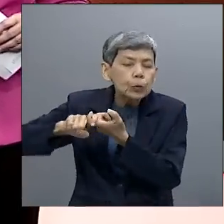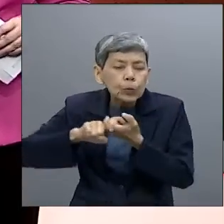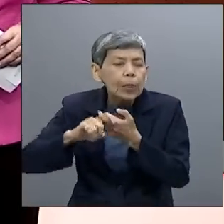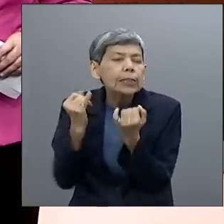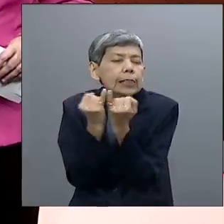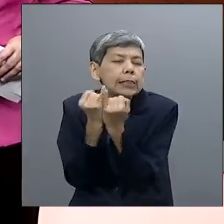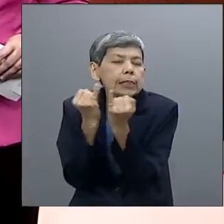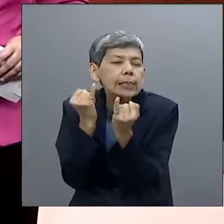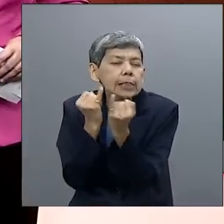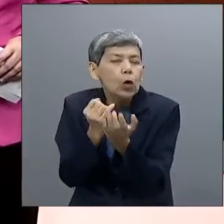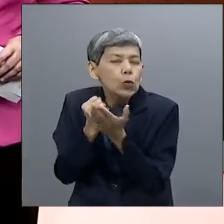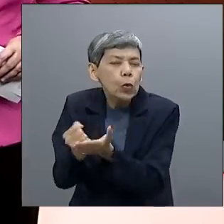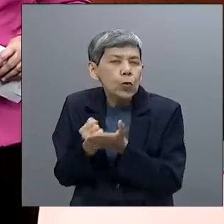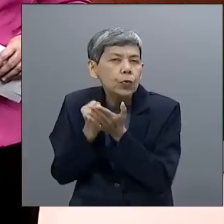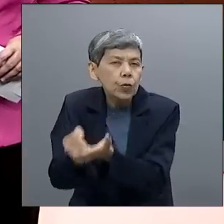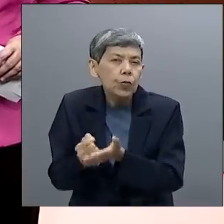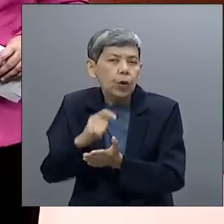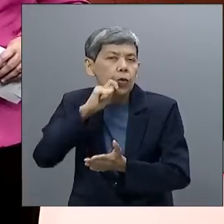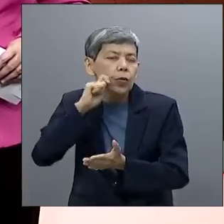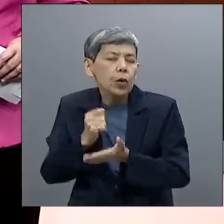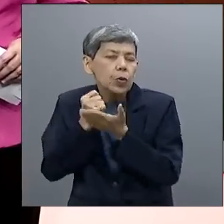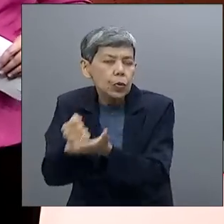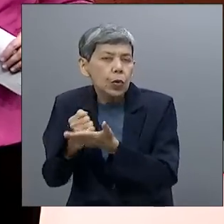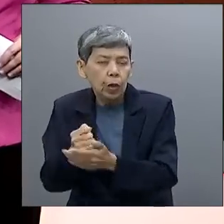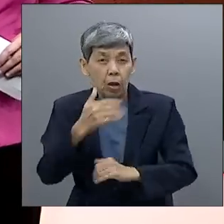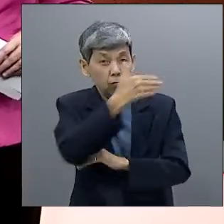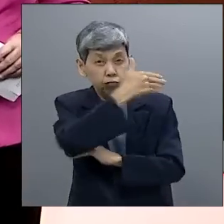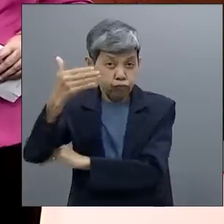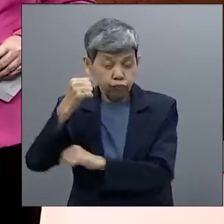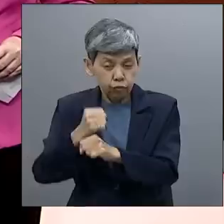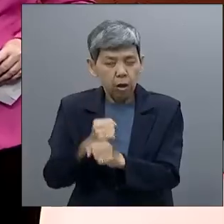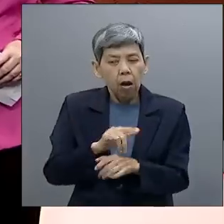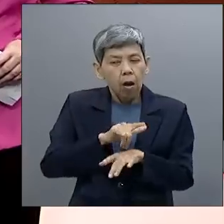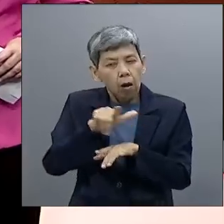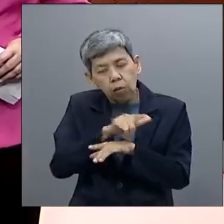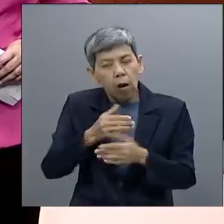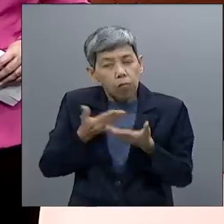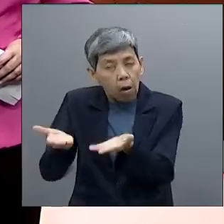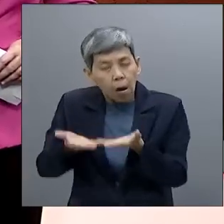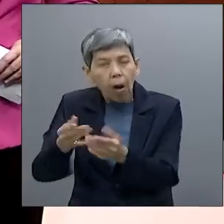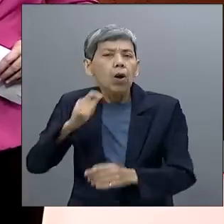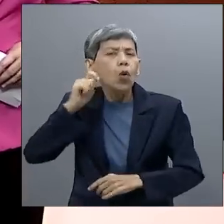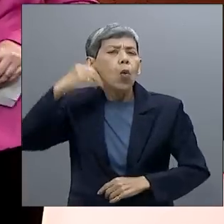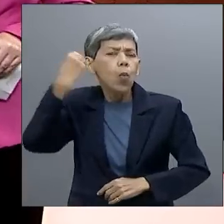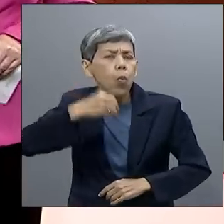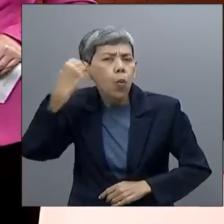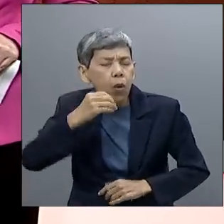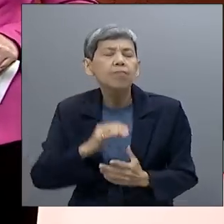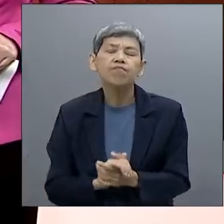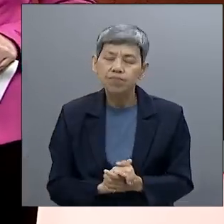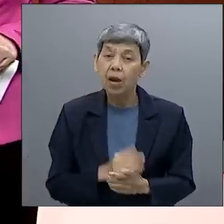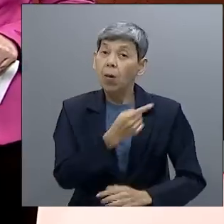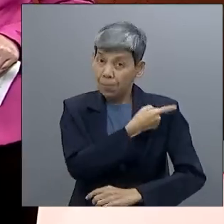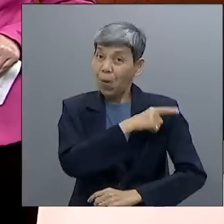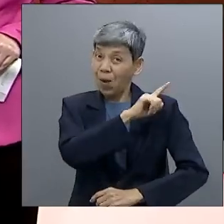ชิดเป็นหัวเรียกหัวแรงสำคัญในการชักจูงให้นานาประเทศส่งอาวุธยุทโธปกรณ์ให้กับยูเครนค่ะคุณผู้ชมคะ